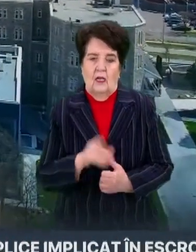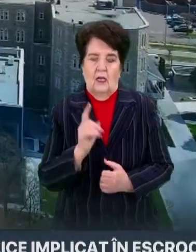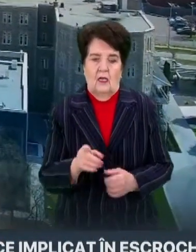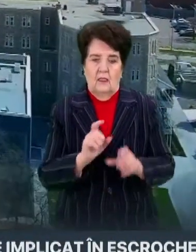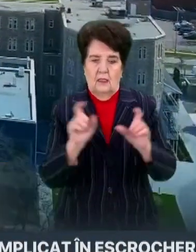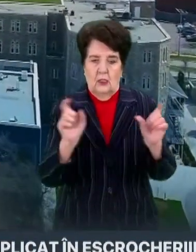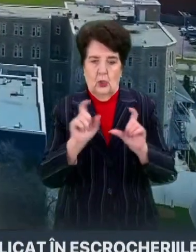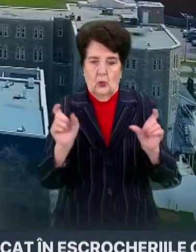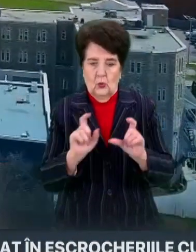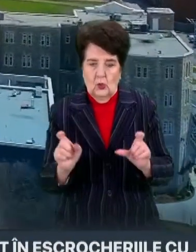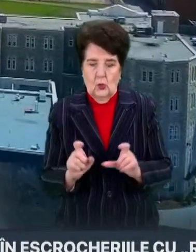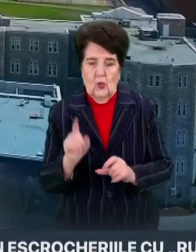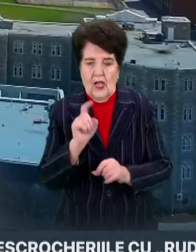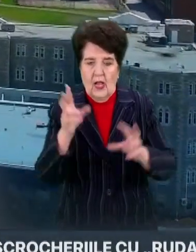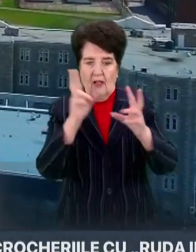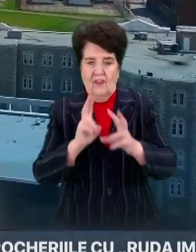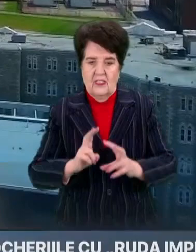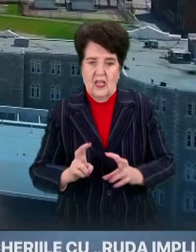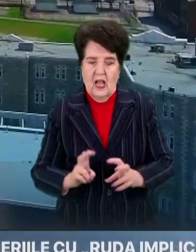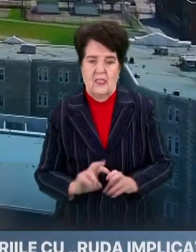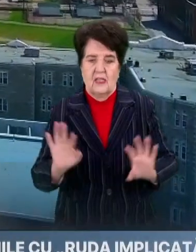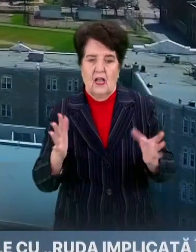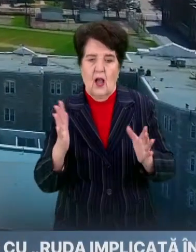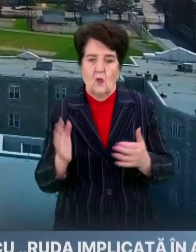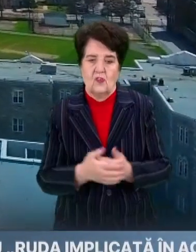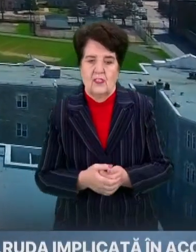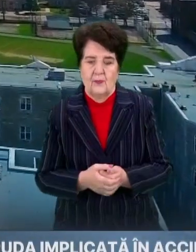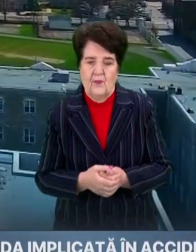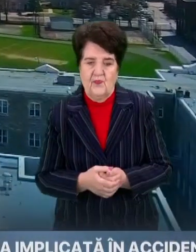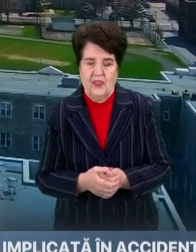instituțiilor care investigează cauze